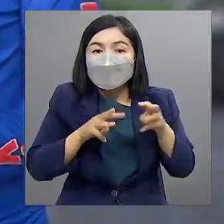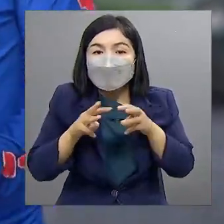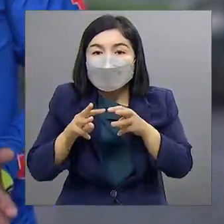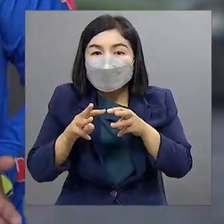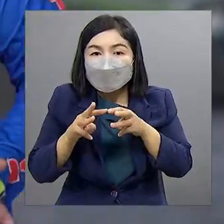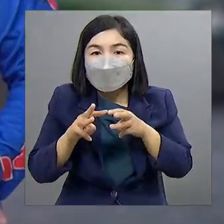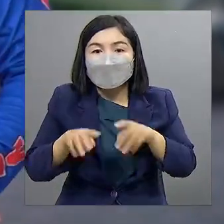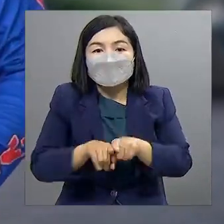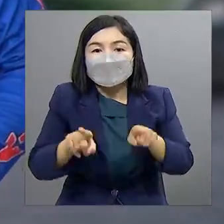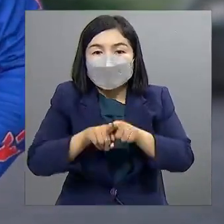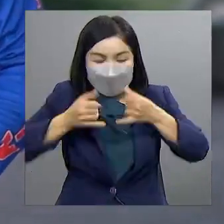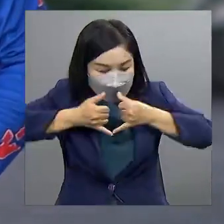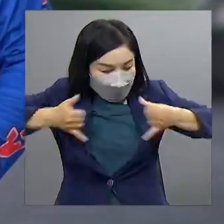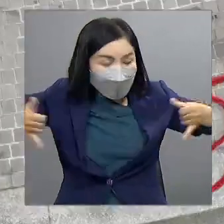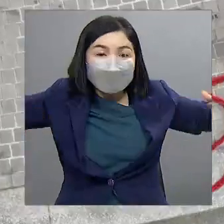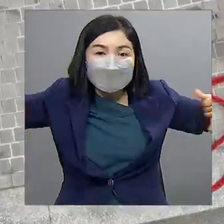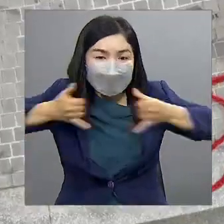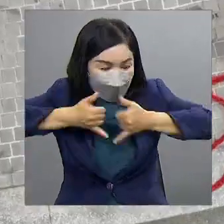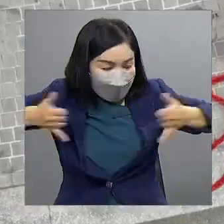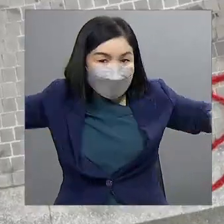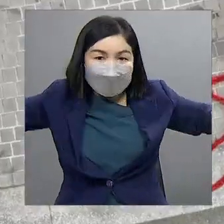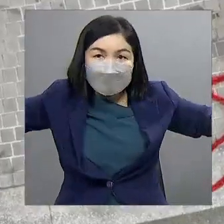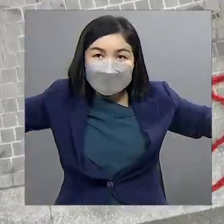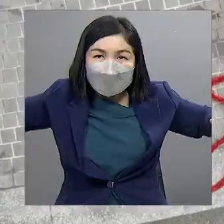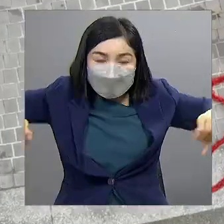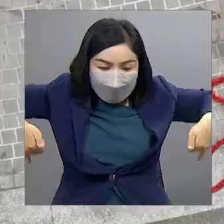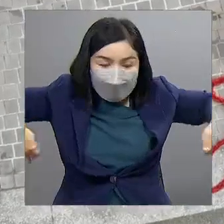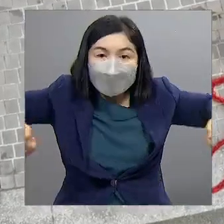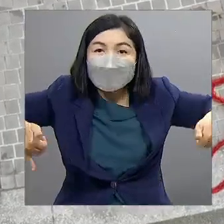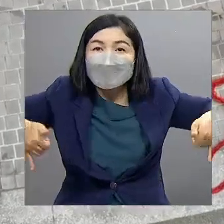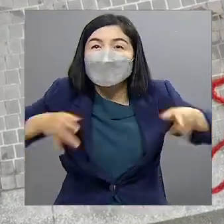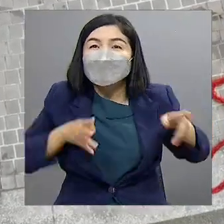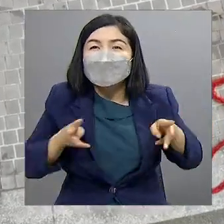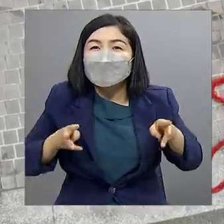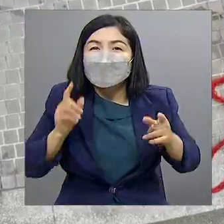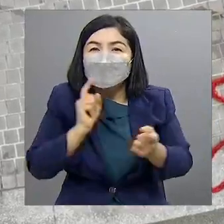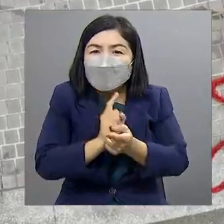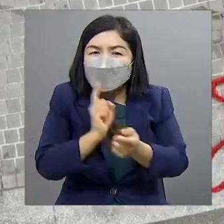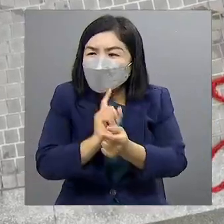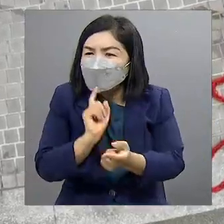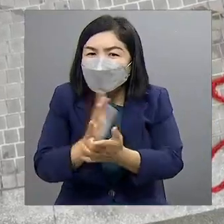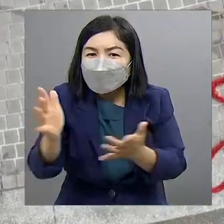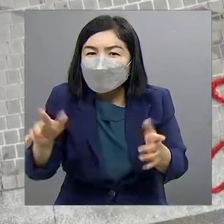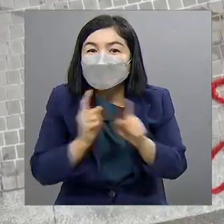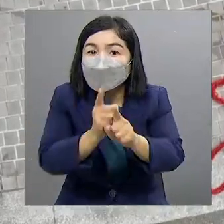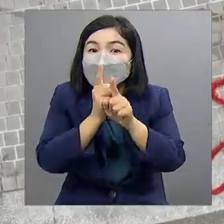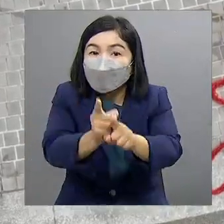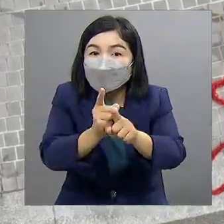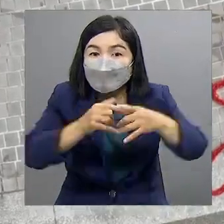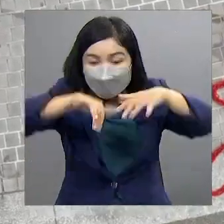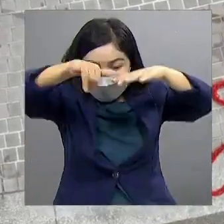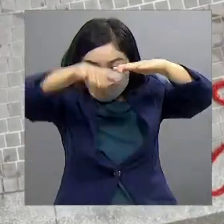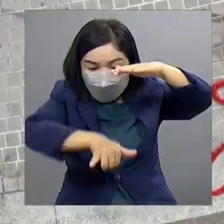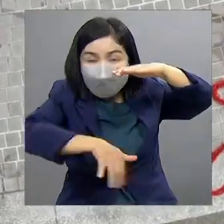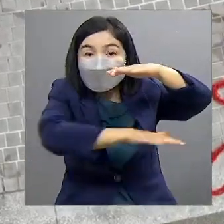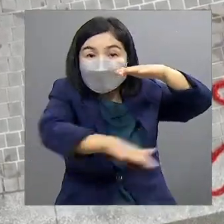านเราจะใช้เป็นกวาดหน้ากระดานไปอย่างนี ้ค่ะ ไม่เจอเราก็จะถอยแล้วก็กวาดกลับมาใหม่กวาดอย่างนี้พื้นที่มันก็ได้กว้าง ไปเป็นแผงไป